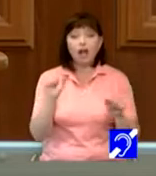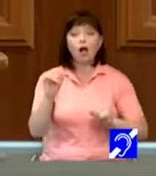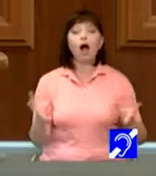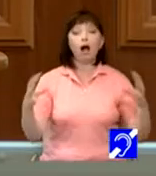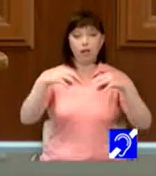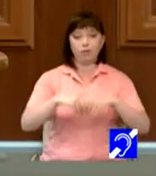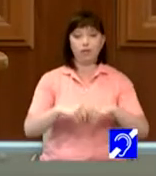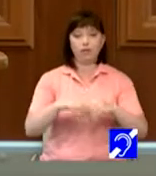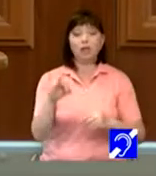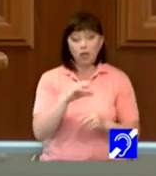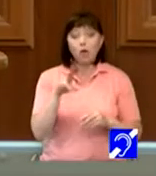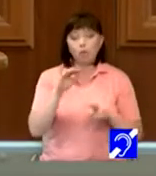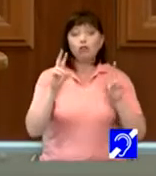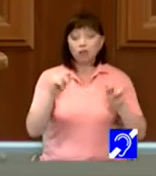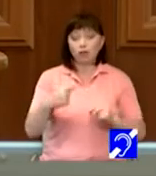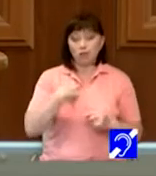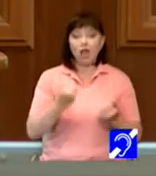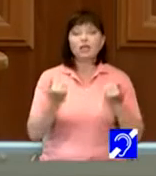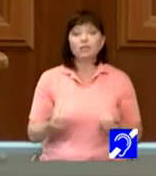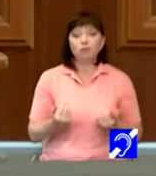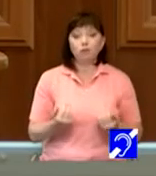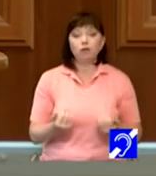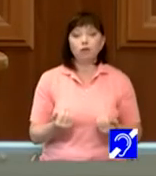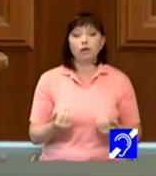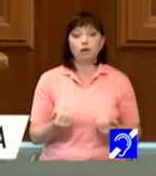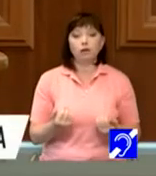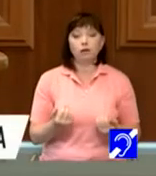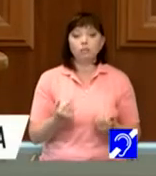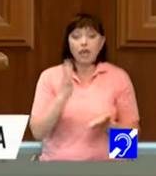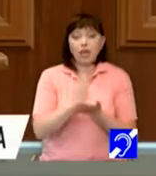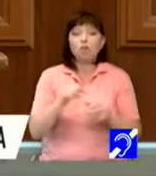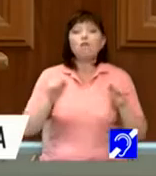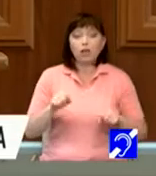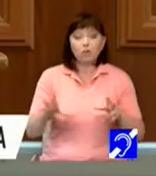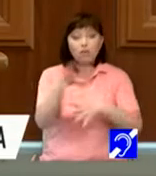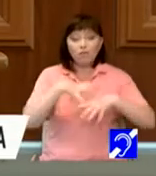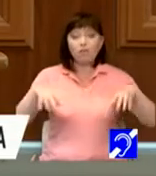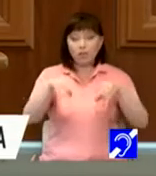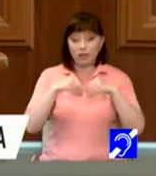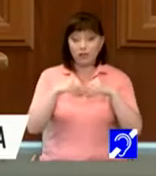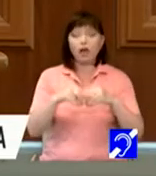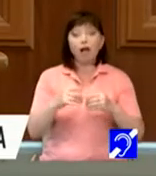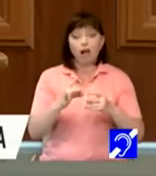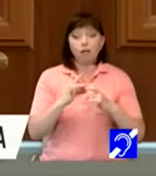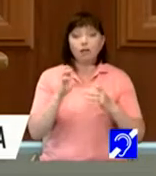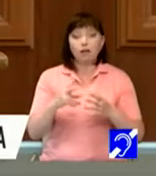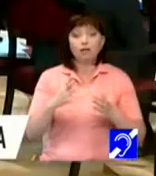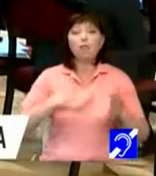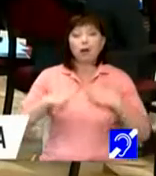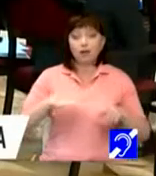Și din fericire și eu astăzi am șansa împreună cu dumneavoastră să savurăm acest